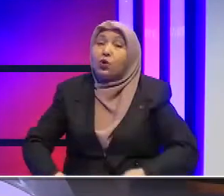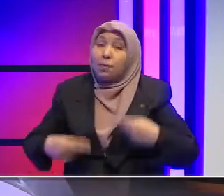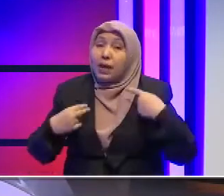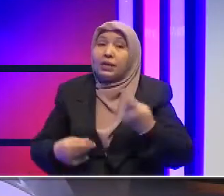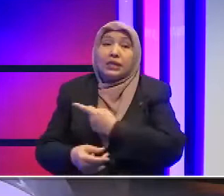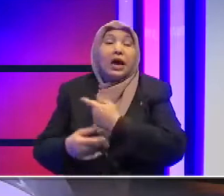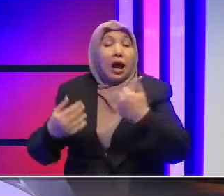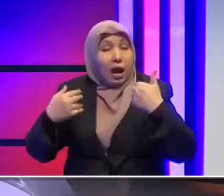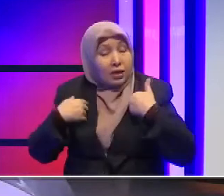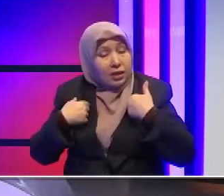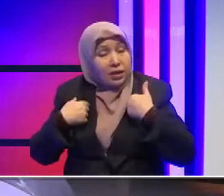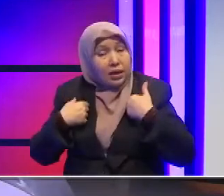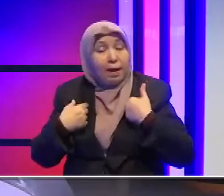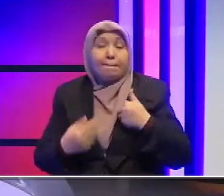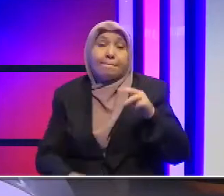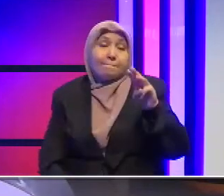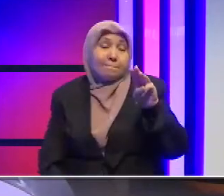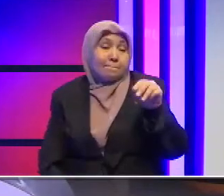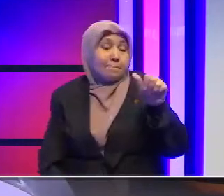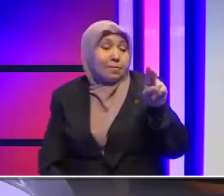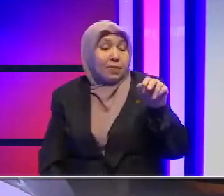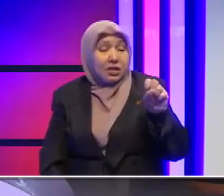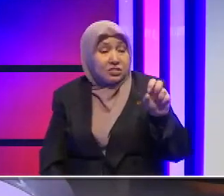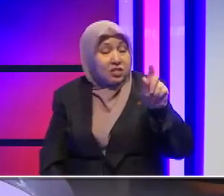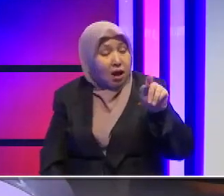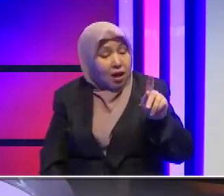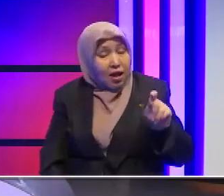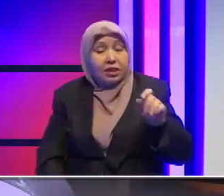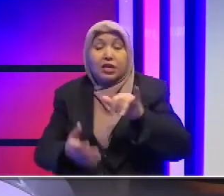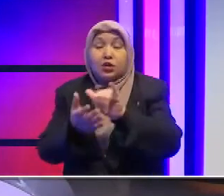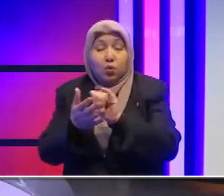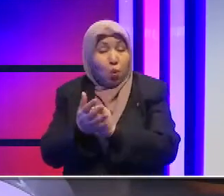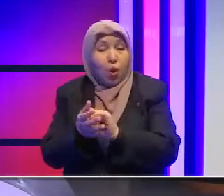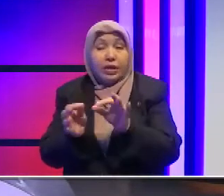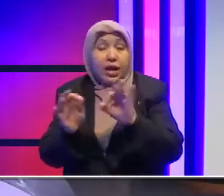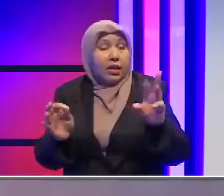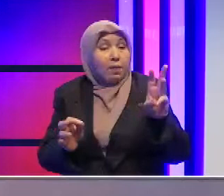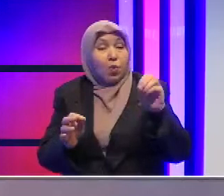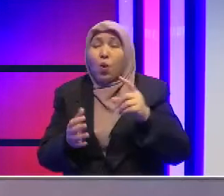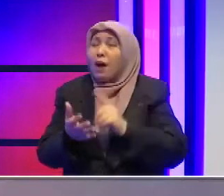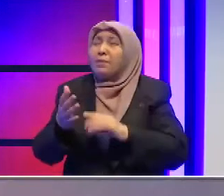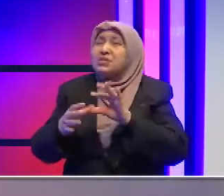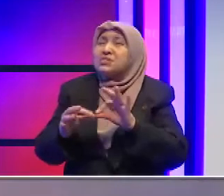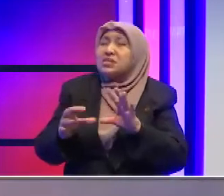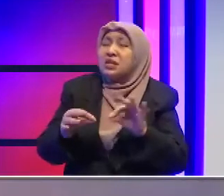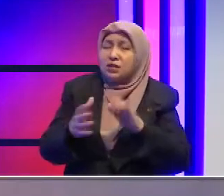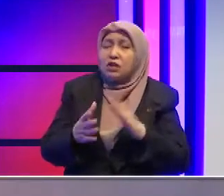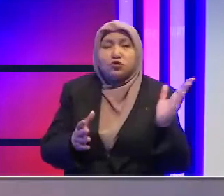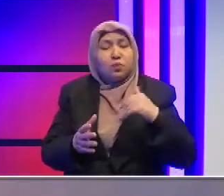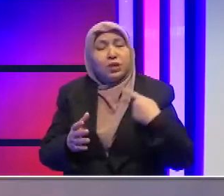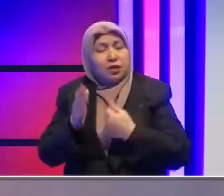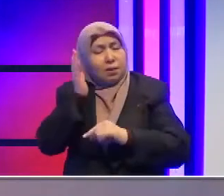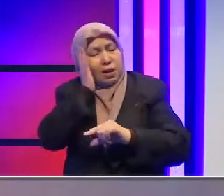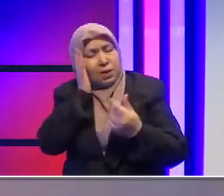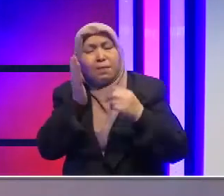ini, ada mansakan ya, istilah yang digunakan pada ayat 67. Apakah isinya? Jom kita ulang kaji,